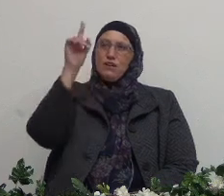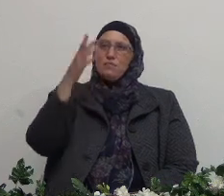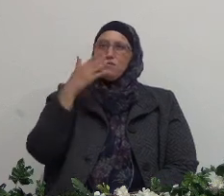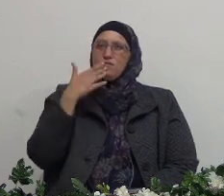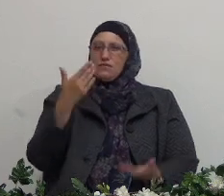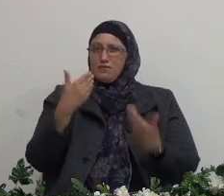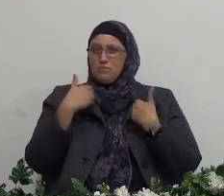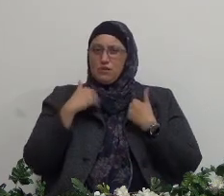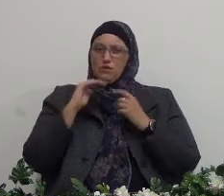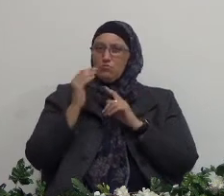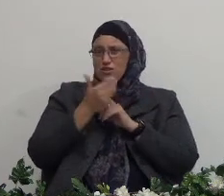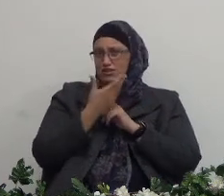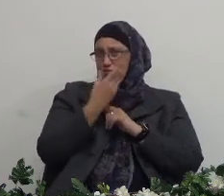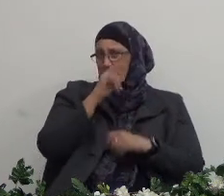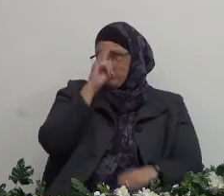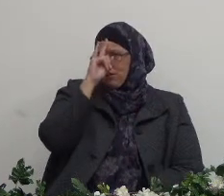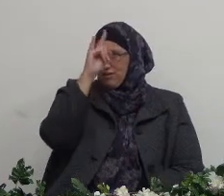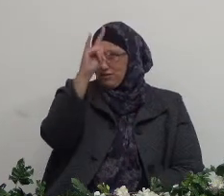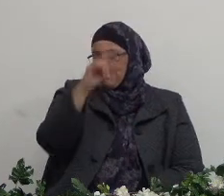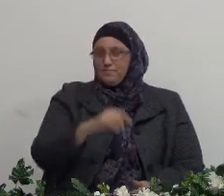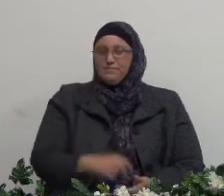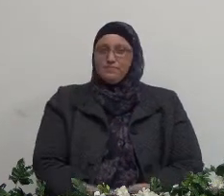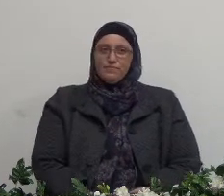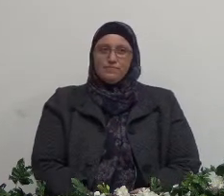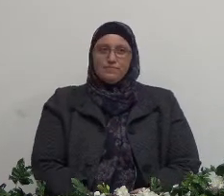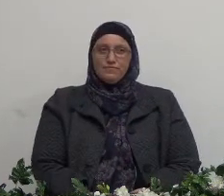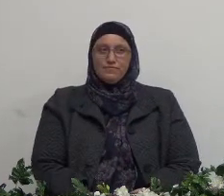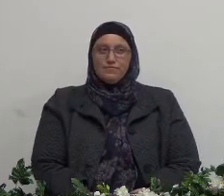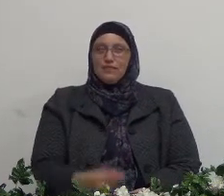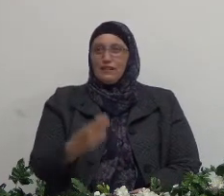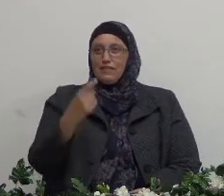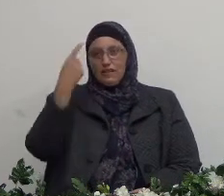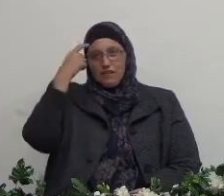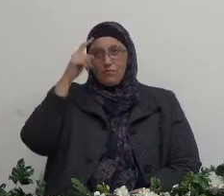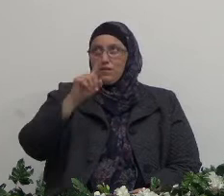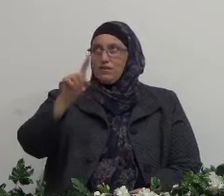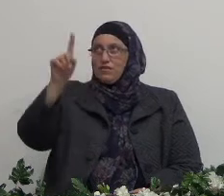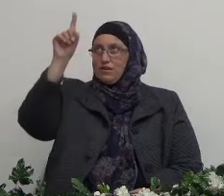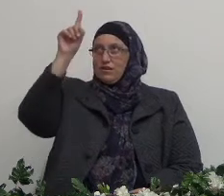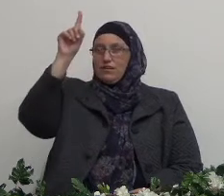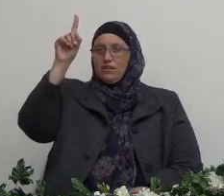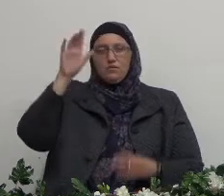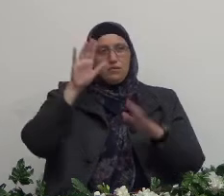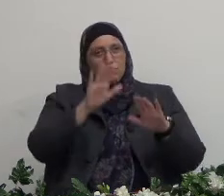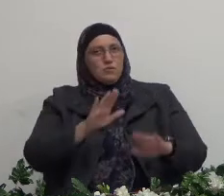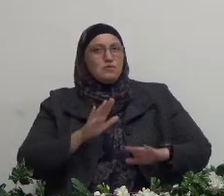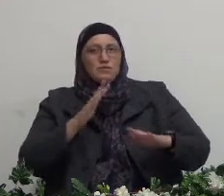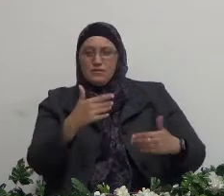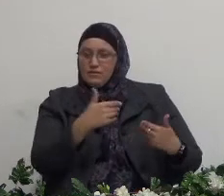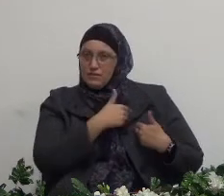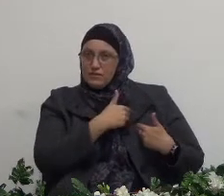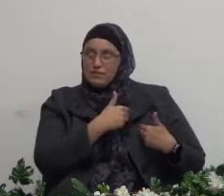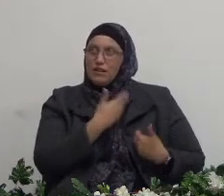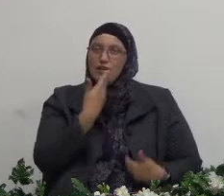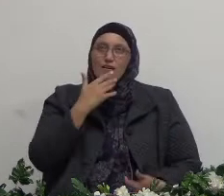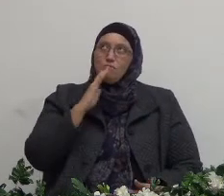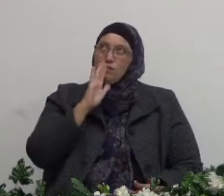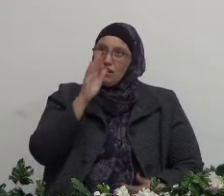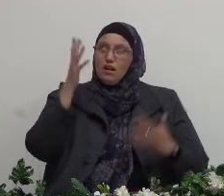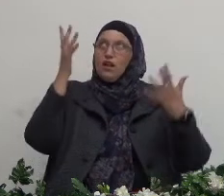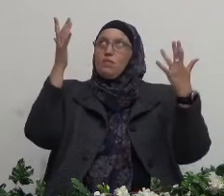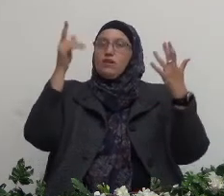الشيطان اللعين الرجيم بفضل الله بسم الله الرحمن الرحيم الحمد لله رب